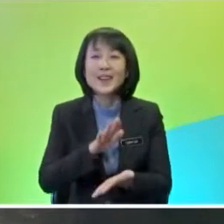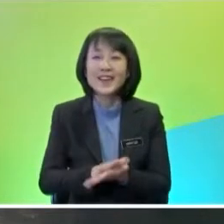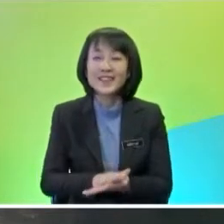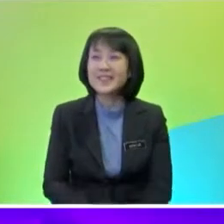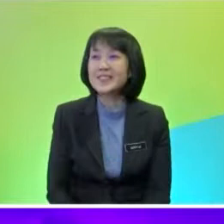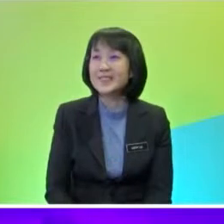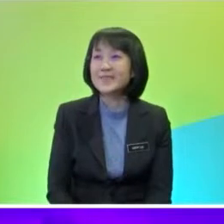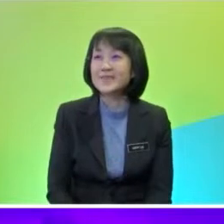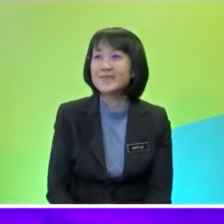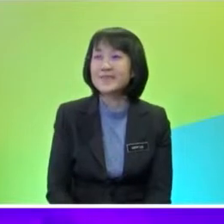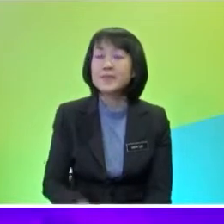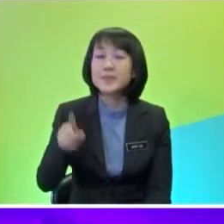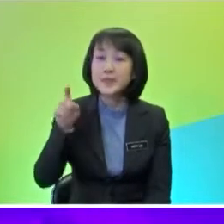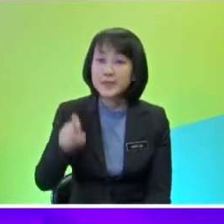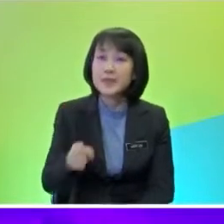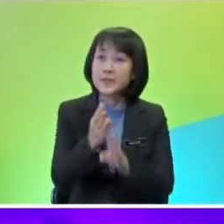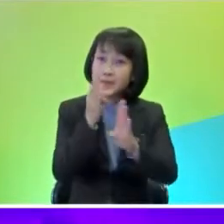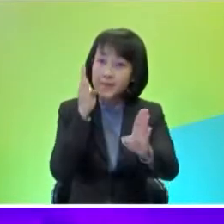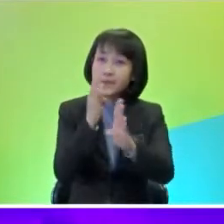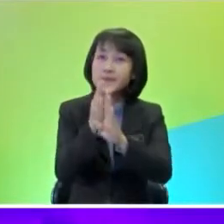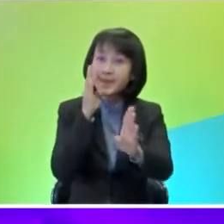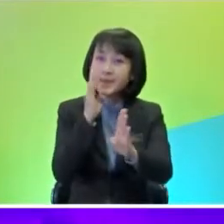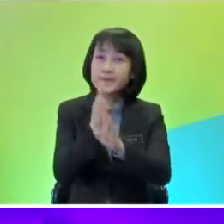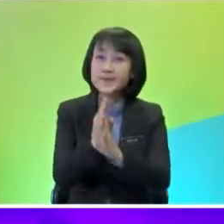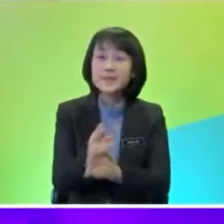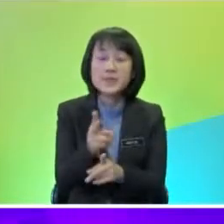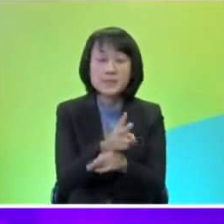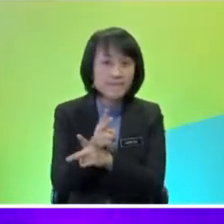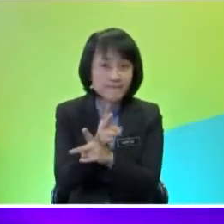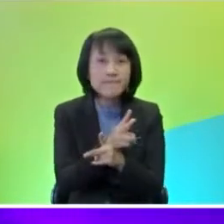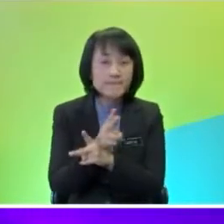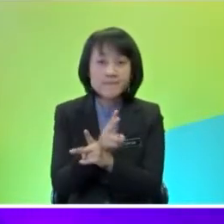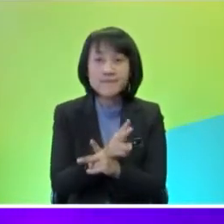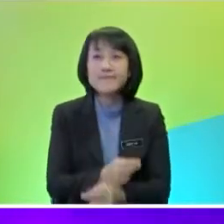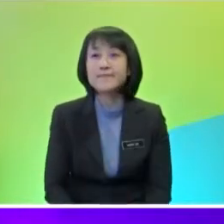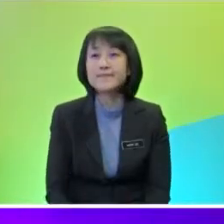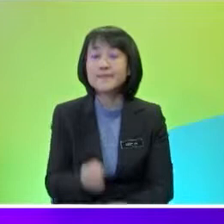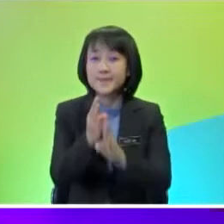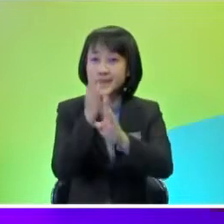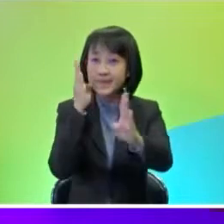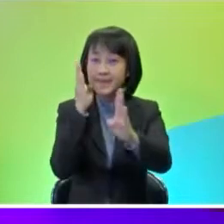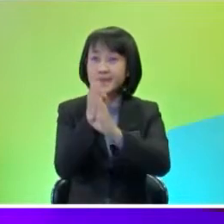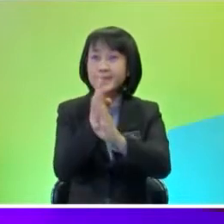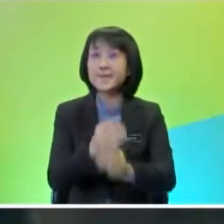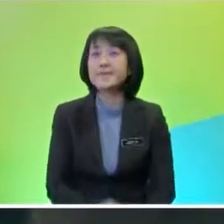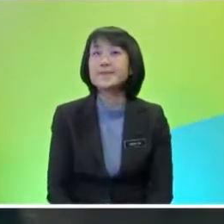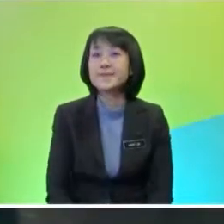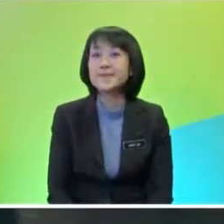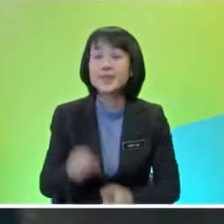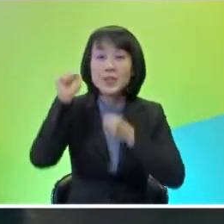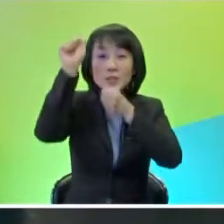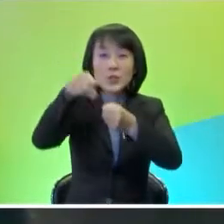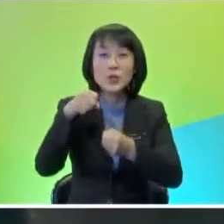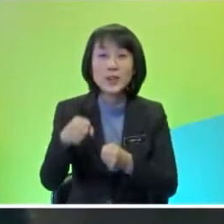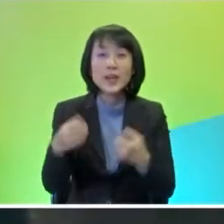mesti berhemat mesti berbaris ikut giliran dan ada toleransi dalam kalangan murid-murid betul joran bermain ini